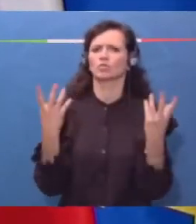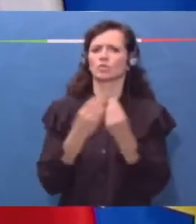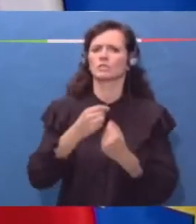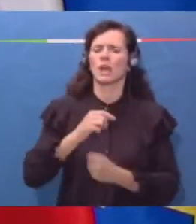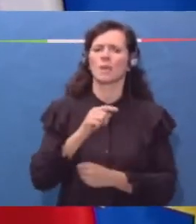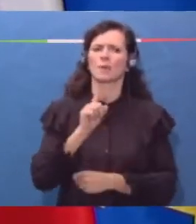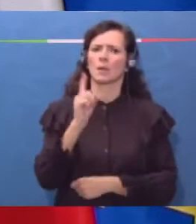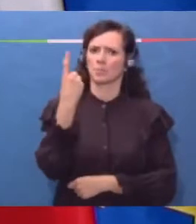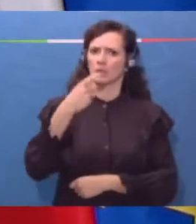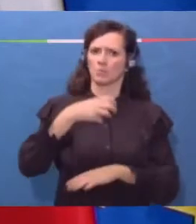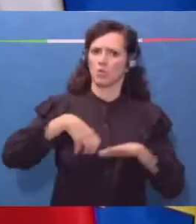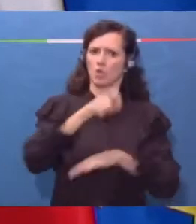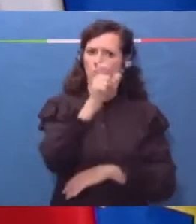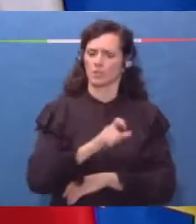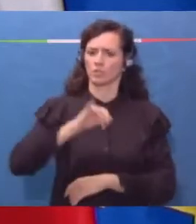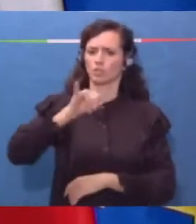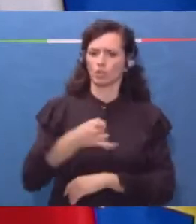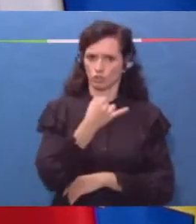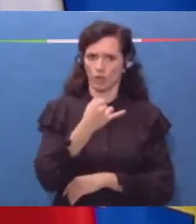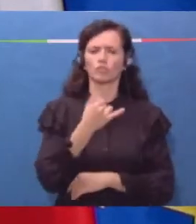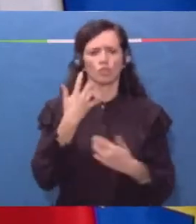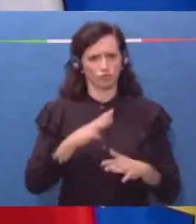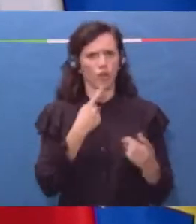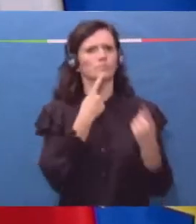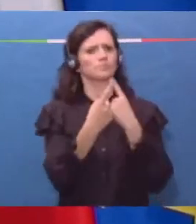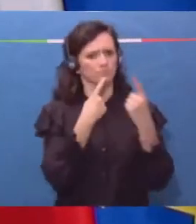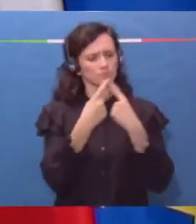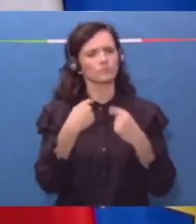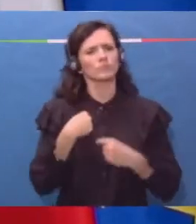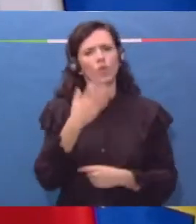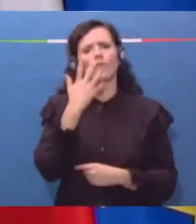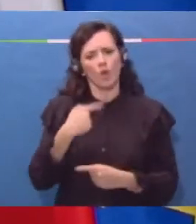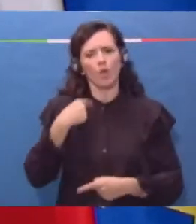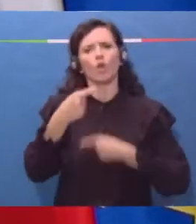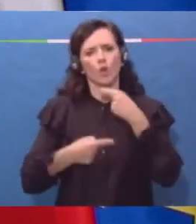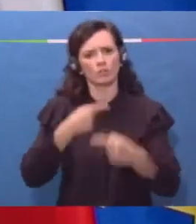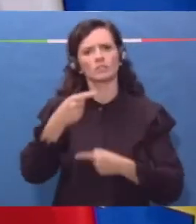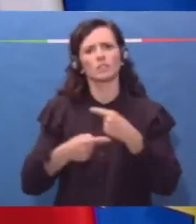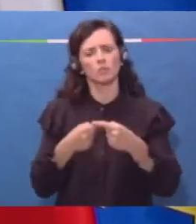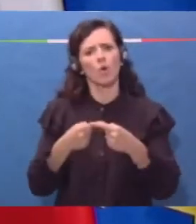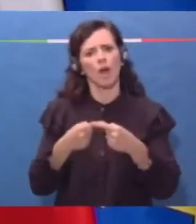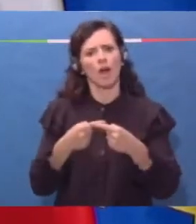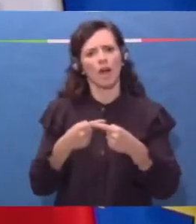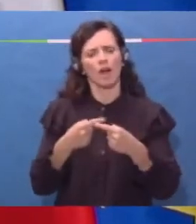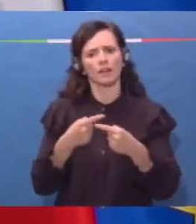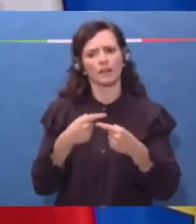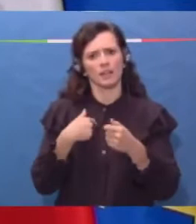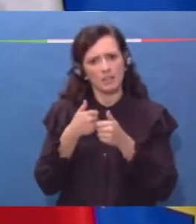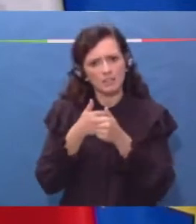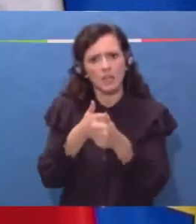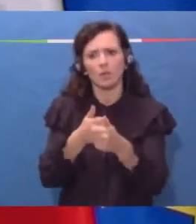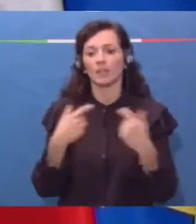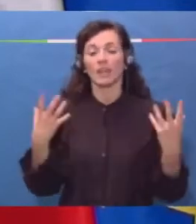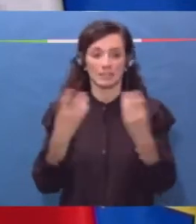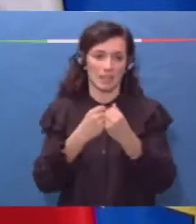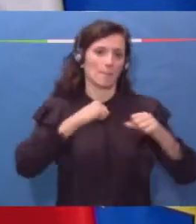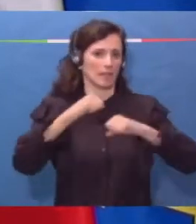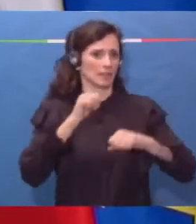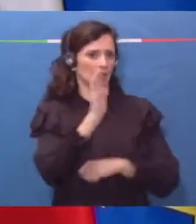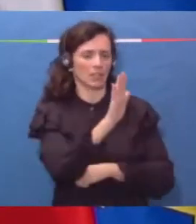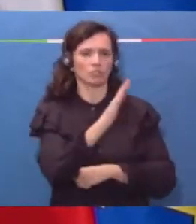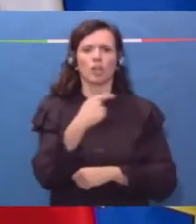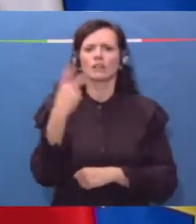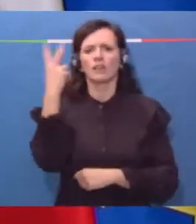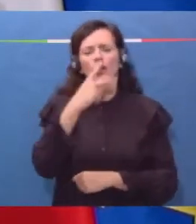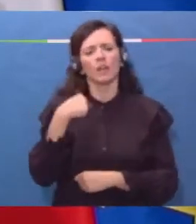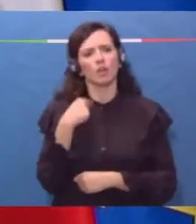modo serio, intendo continuare ad applicare ciò che porta avanti con tutti i paesi e tutti i dirigenti e sono